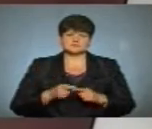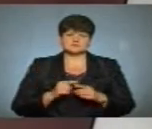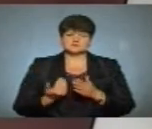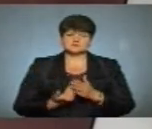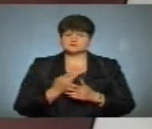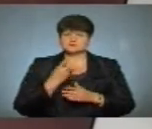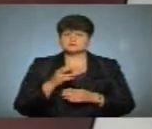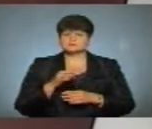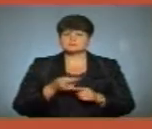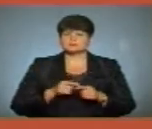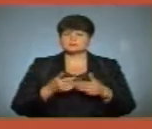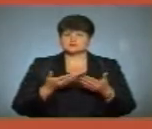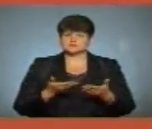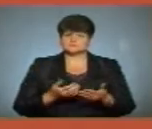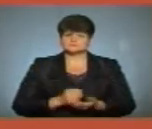дивіться про таке.